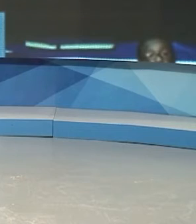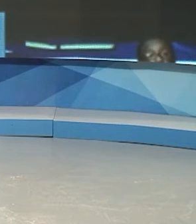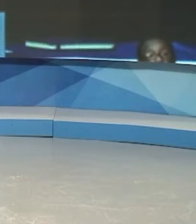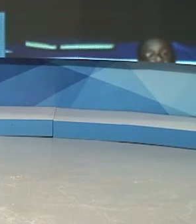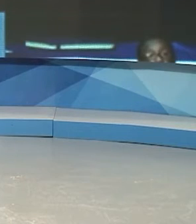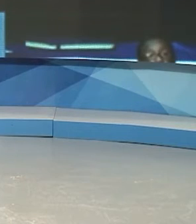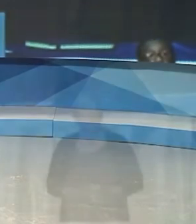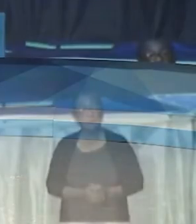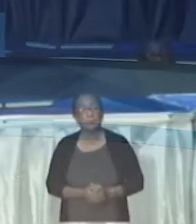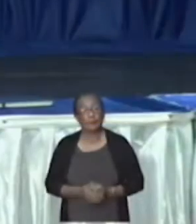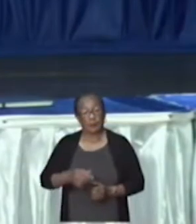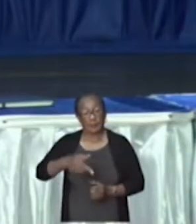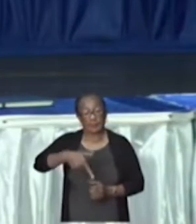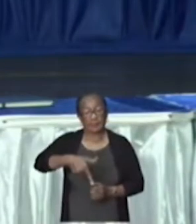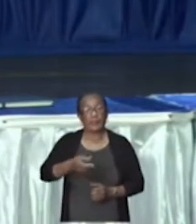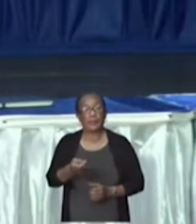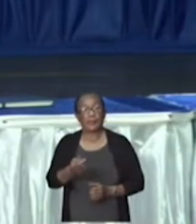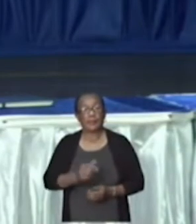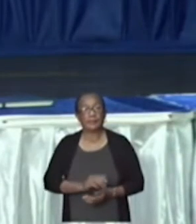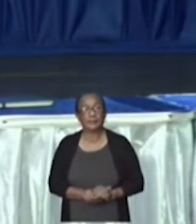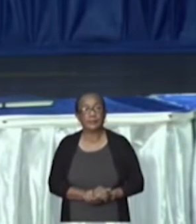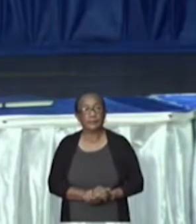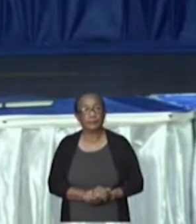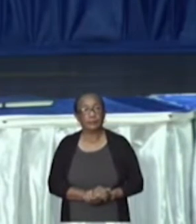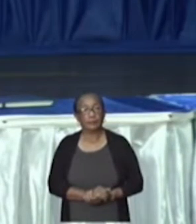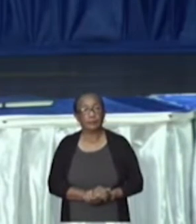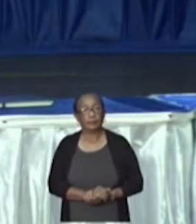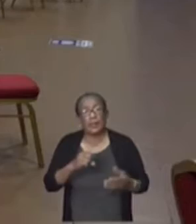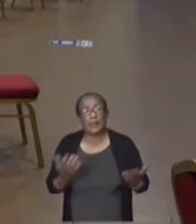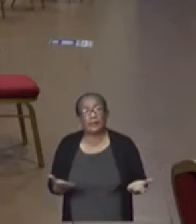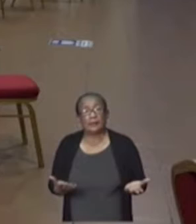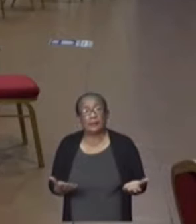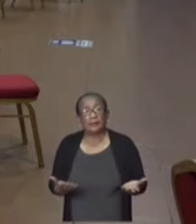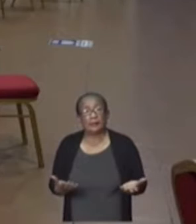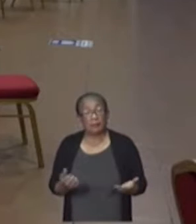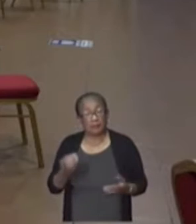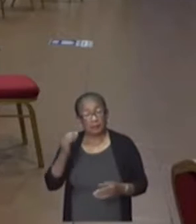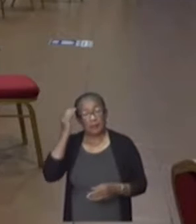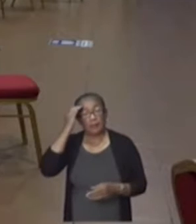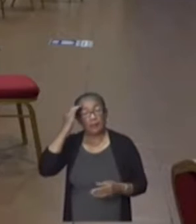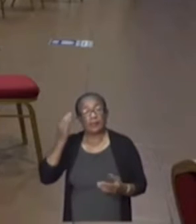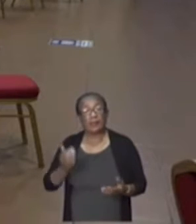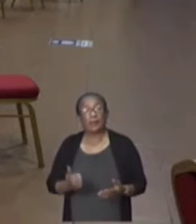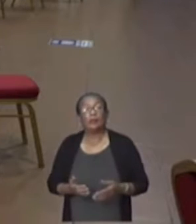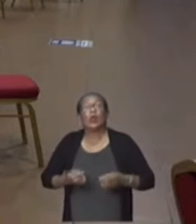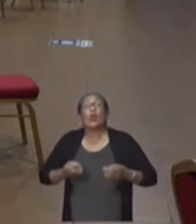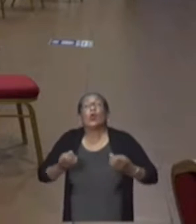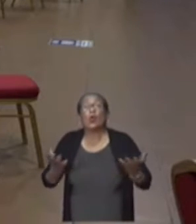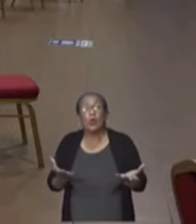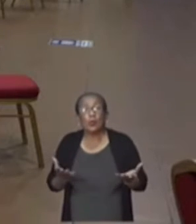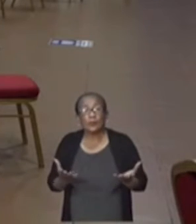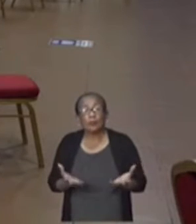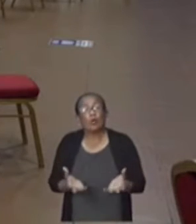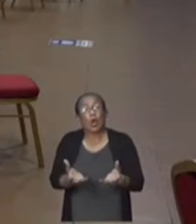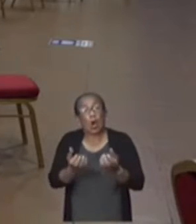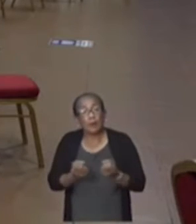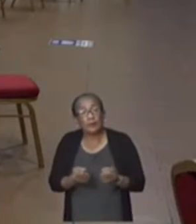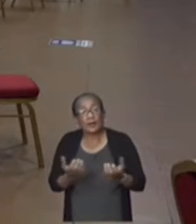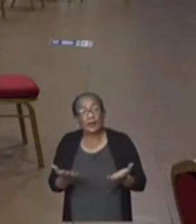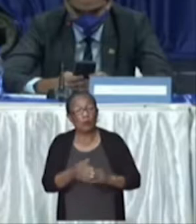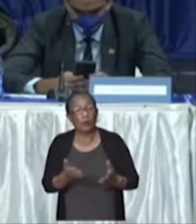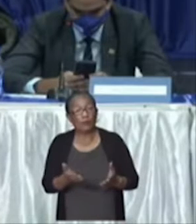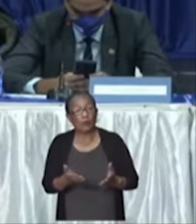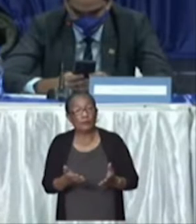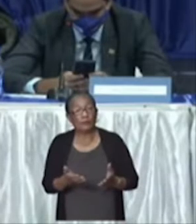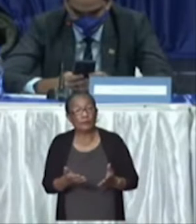omhoog. Minister Albert Giubitana van Transport, Communicatie en Toerisme zei vandaag op de persconferentie